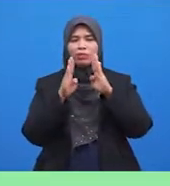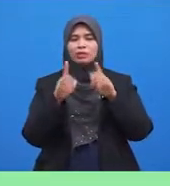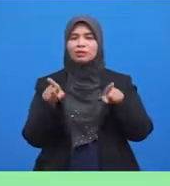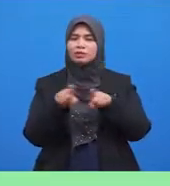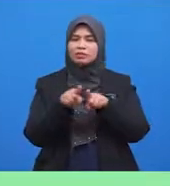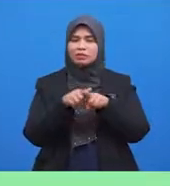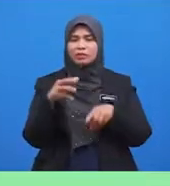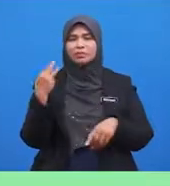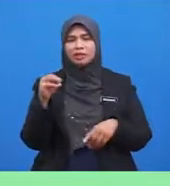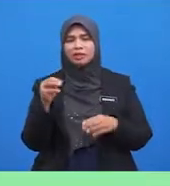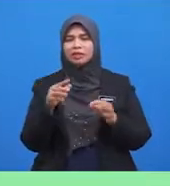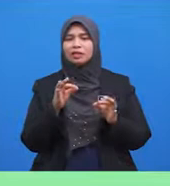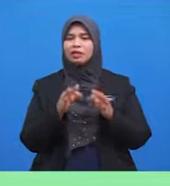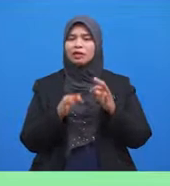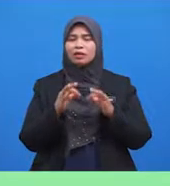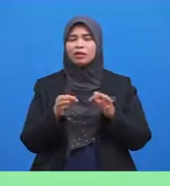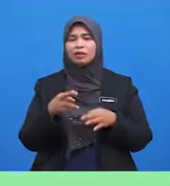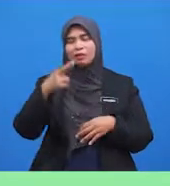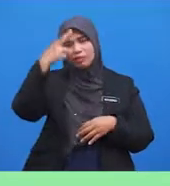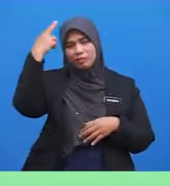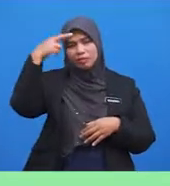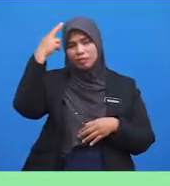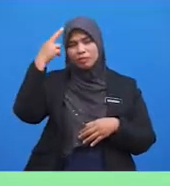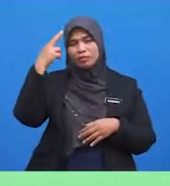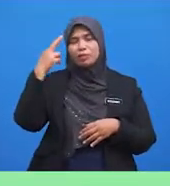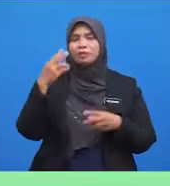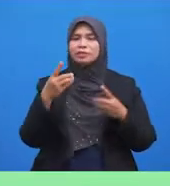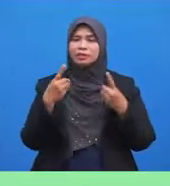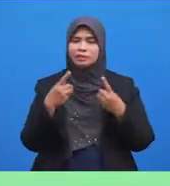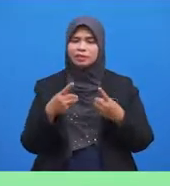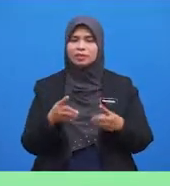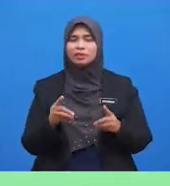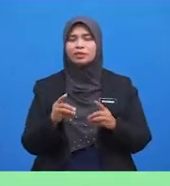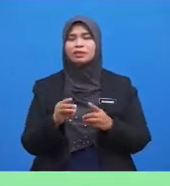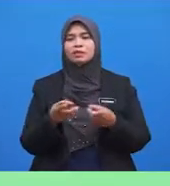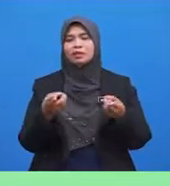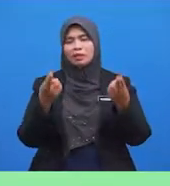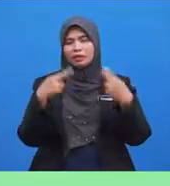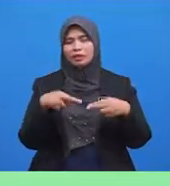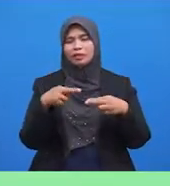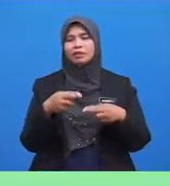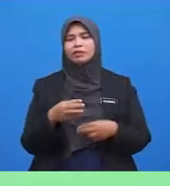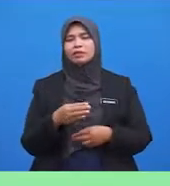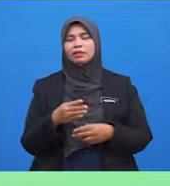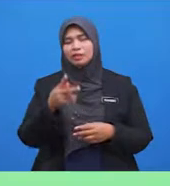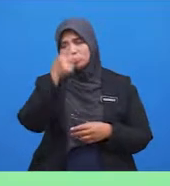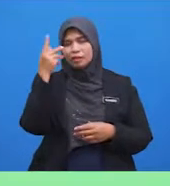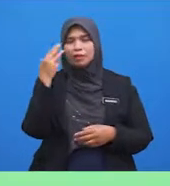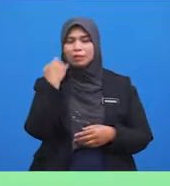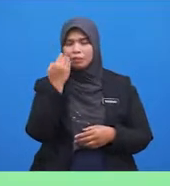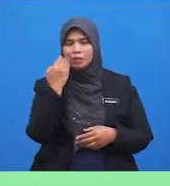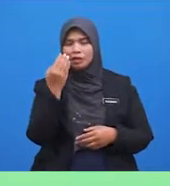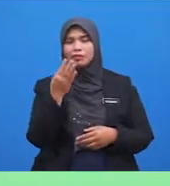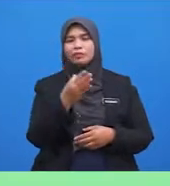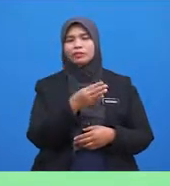mereka sekiranya Rasulullah sallallahu alaihi wasallam hadir kerana malu